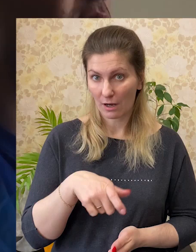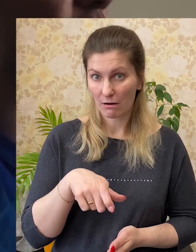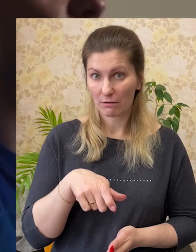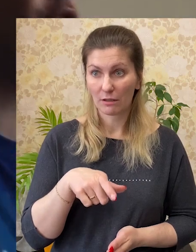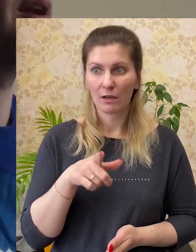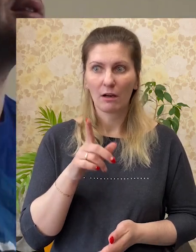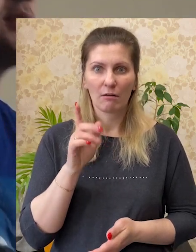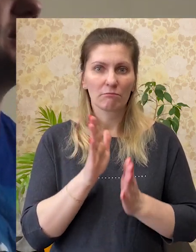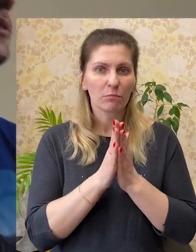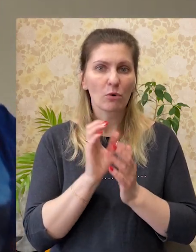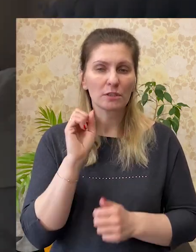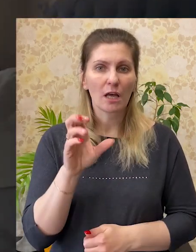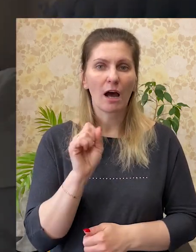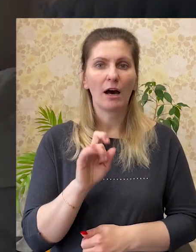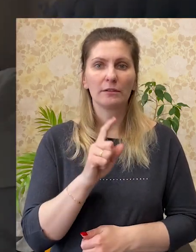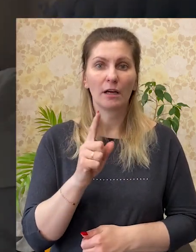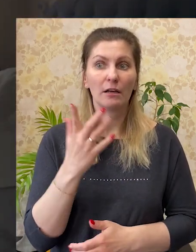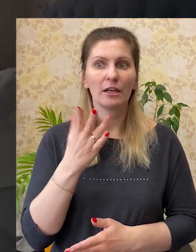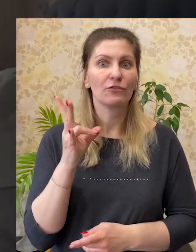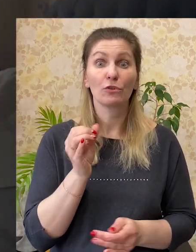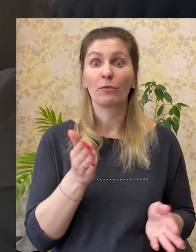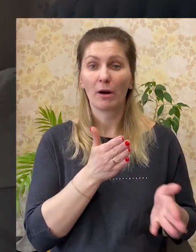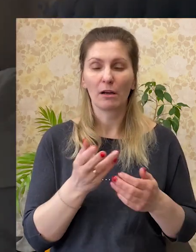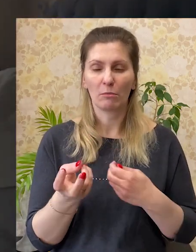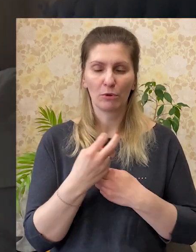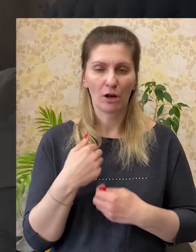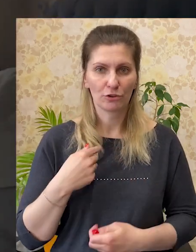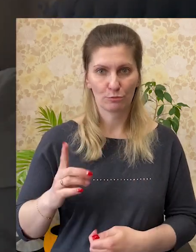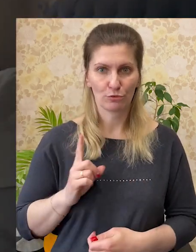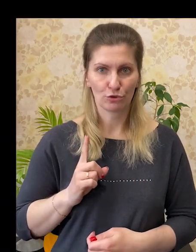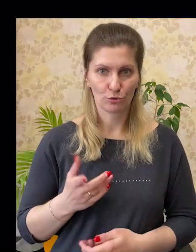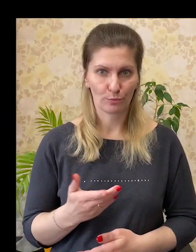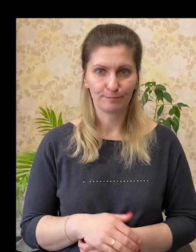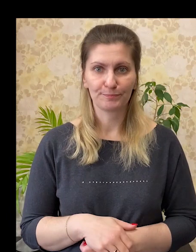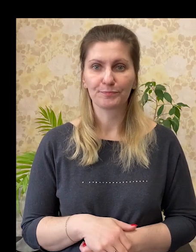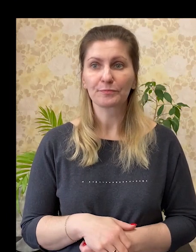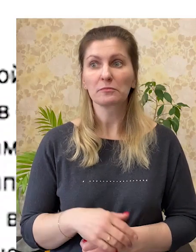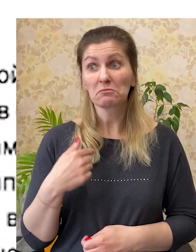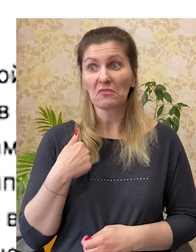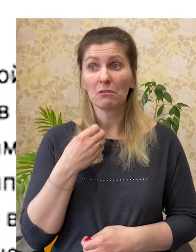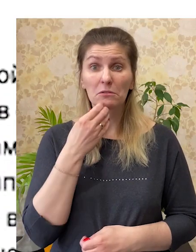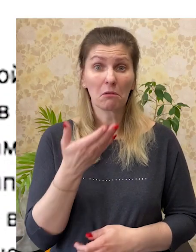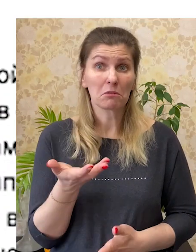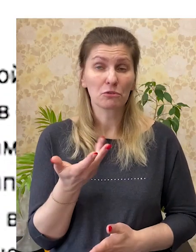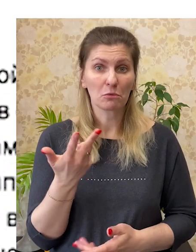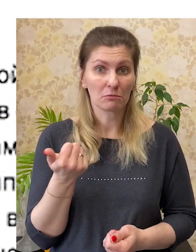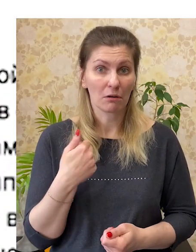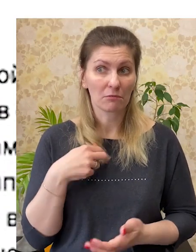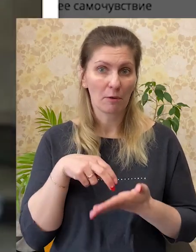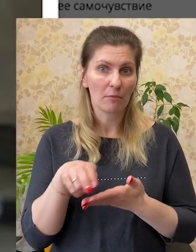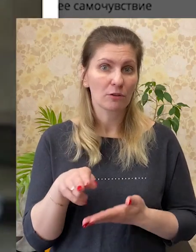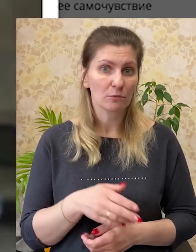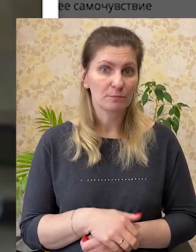бы можешь анализы сдать, и если все нормально, то приходи, мы типа тебя ждем. Я как бы отнесся ответственно к этому,